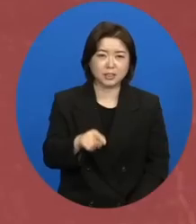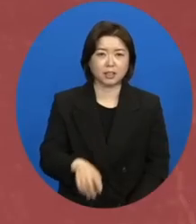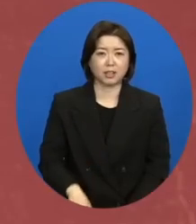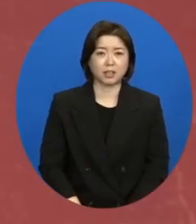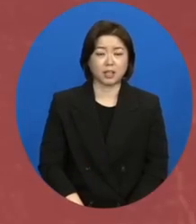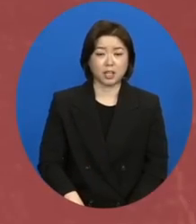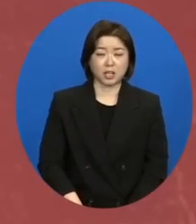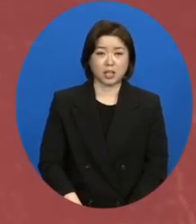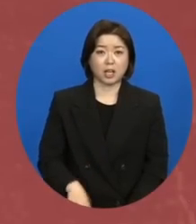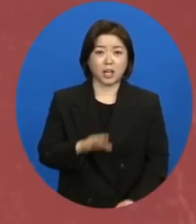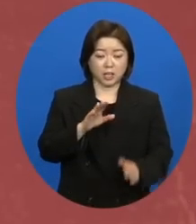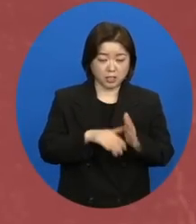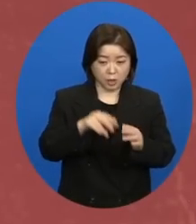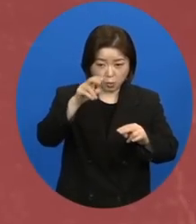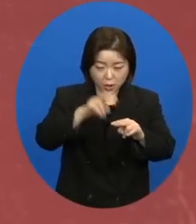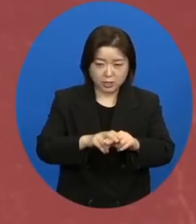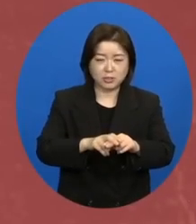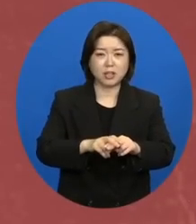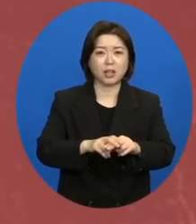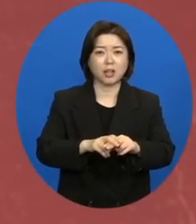때 왔냐고 물어봐요.